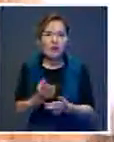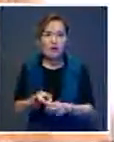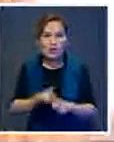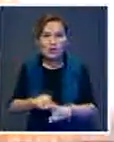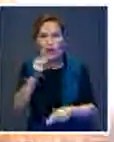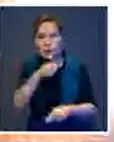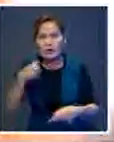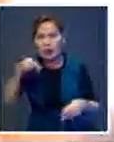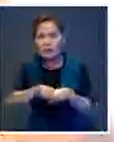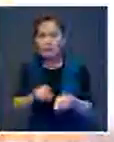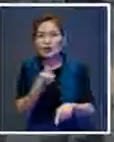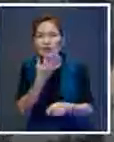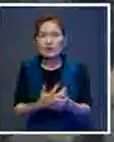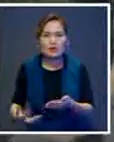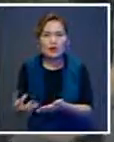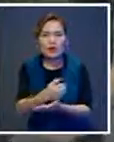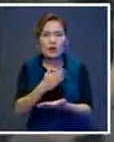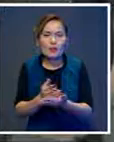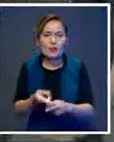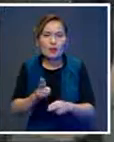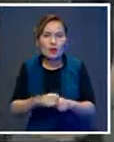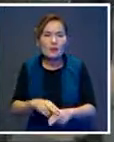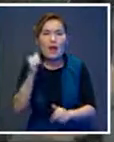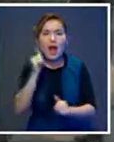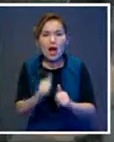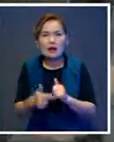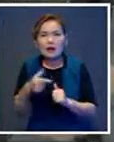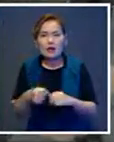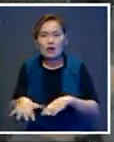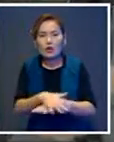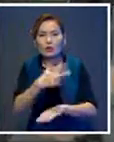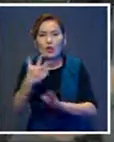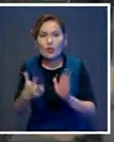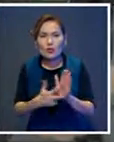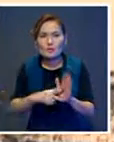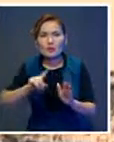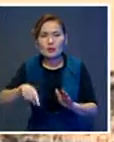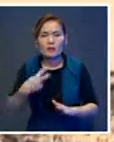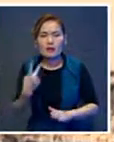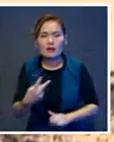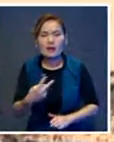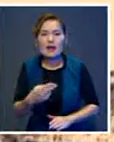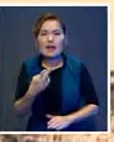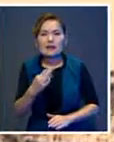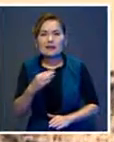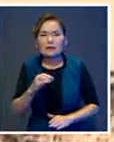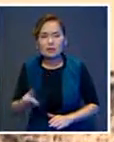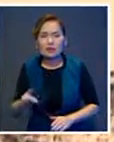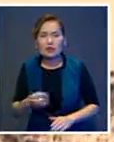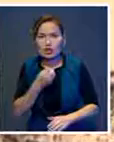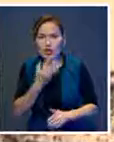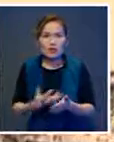миллион 600 мың тонна бидай жинады. Астықтың өнімділігі гектарынан 18,2 центнерден. Бұл жақсы